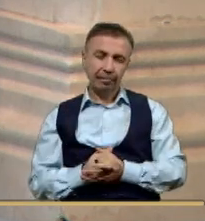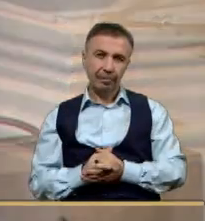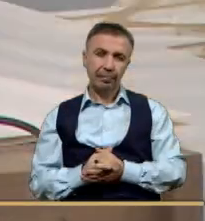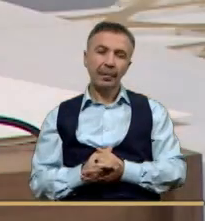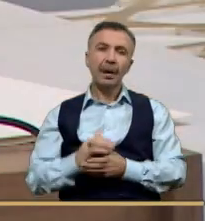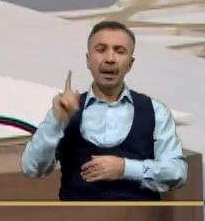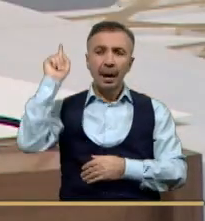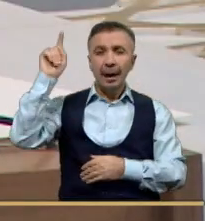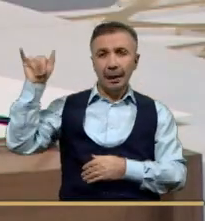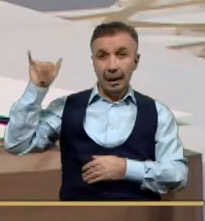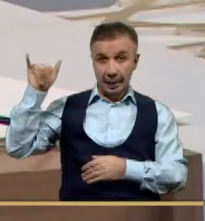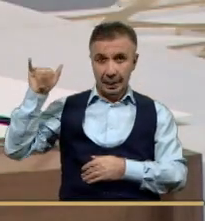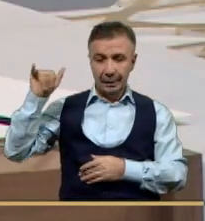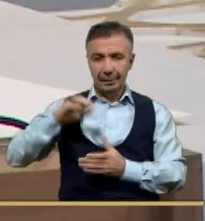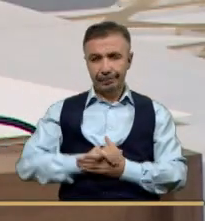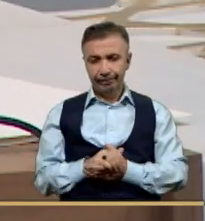Allah katında